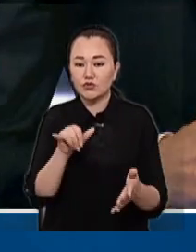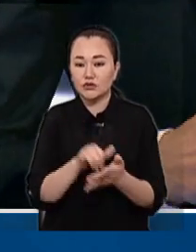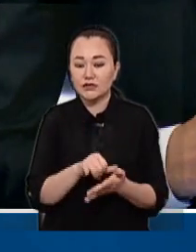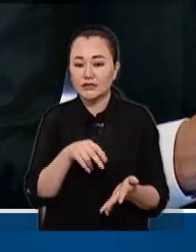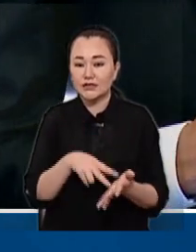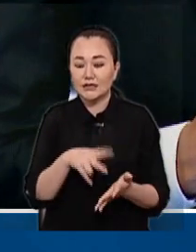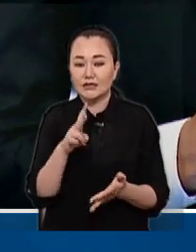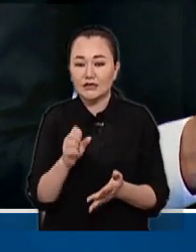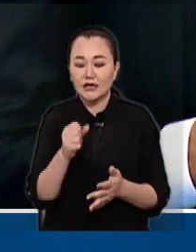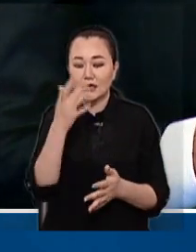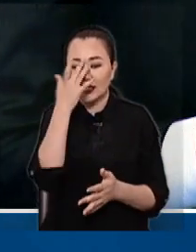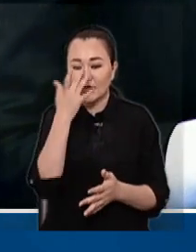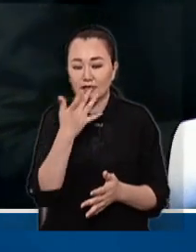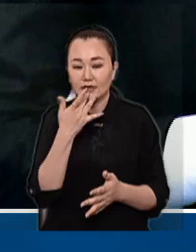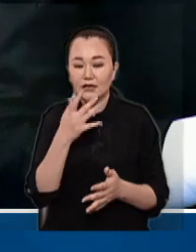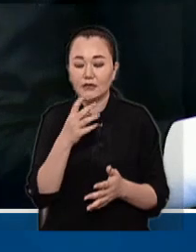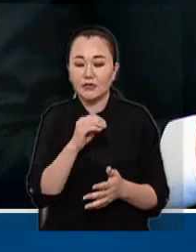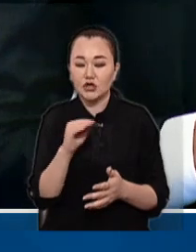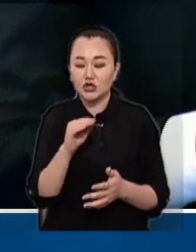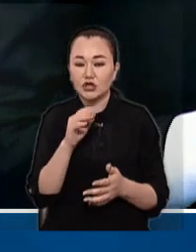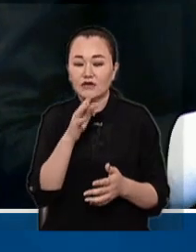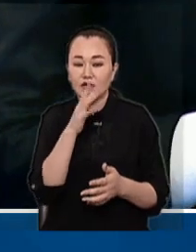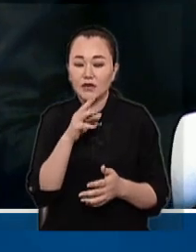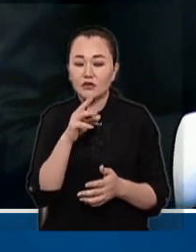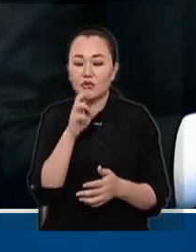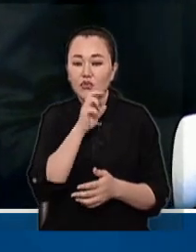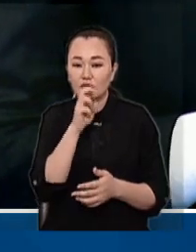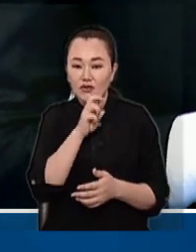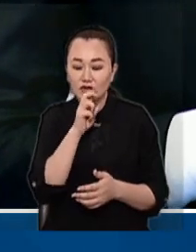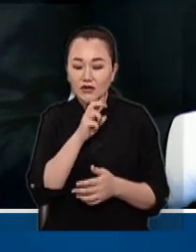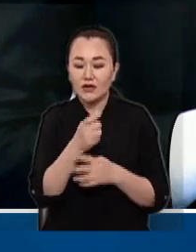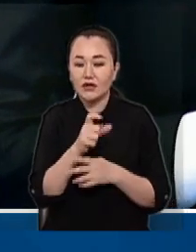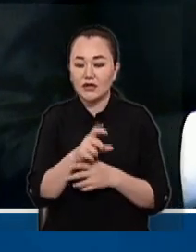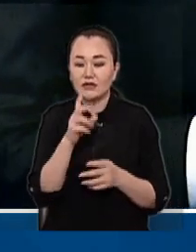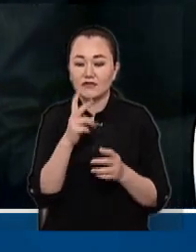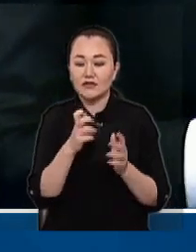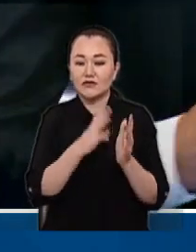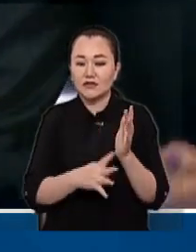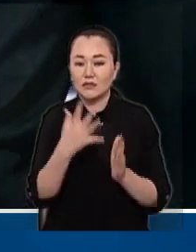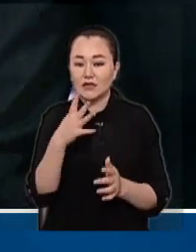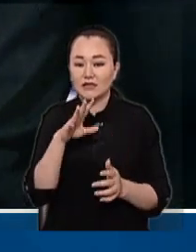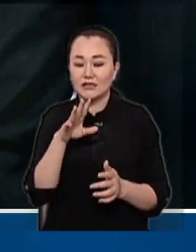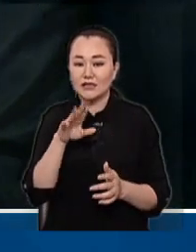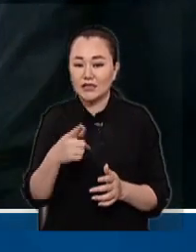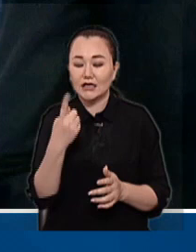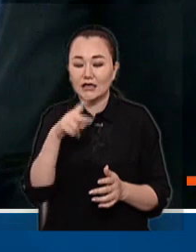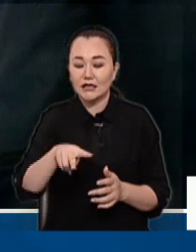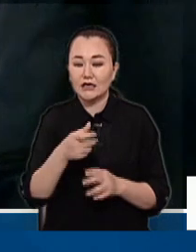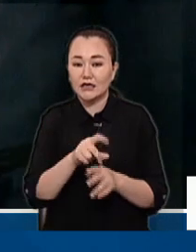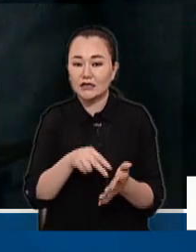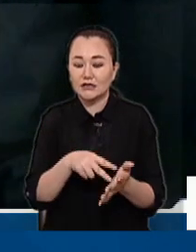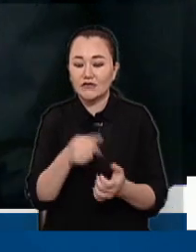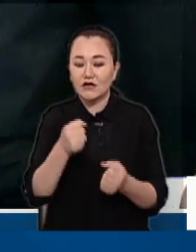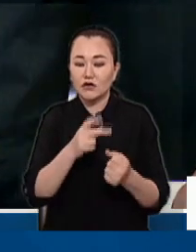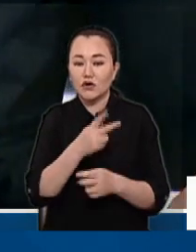цена на летнее межсезонное дизельное топливо в размере 295 тенге за литр. Правда, это цена для